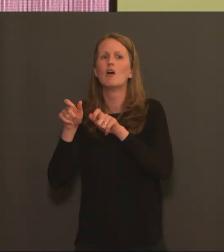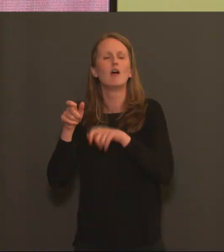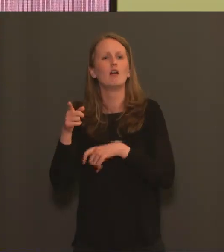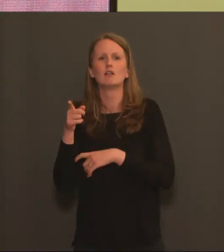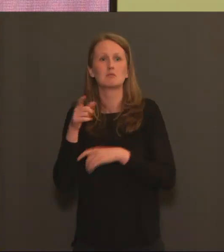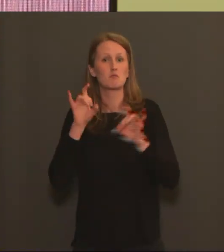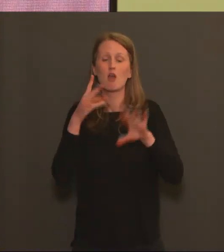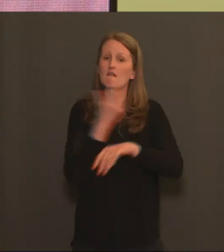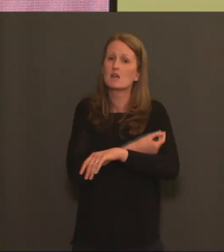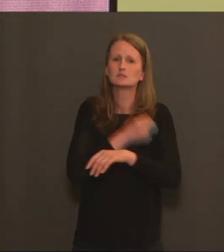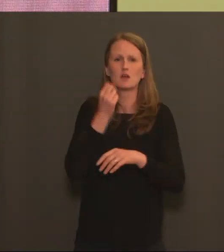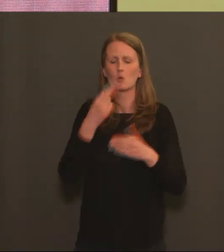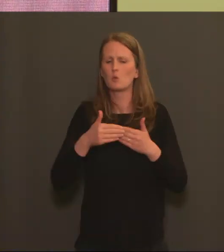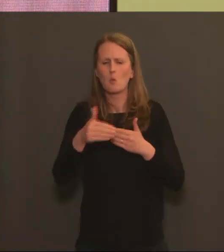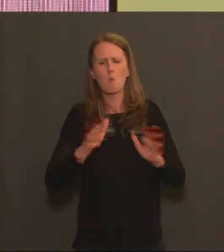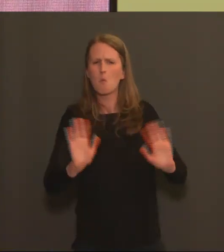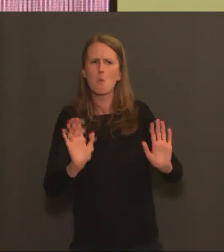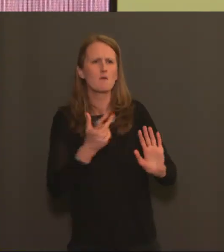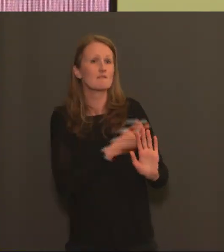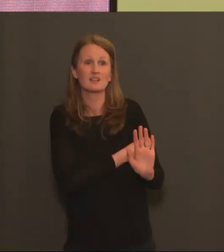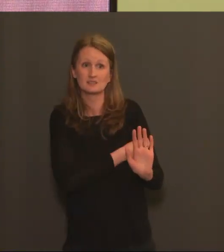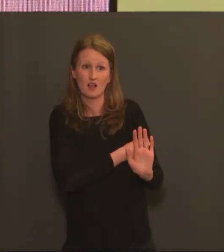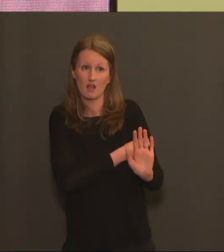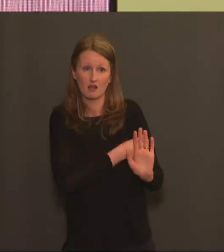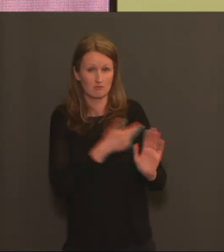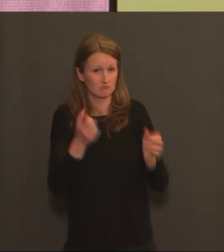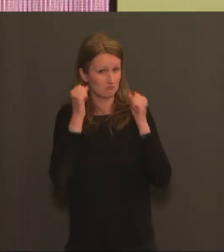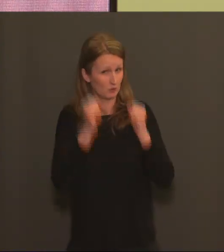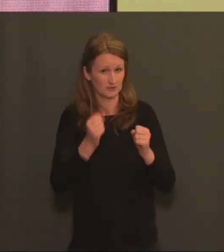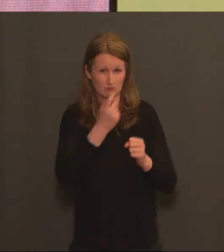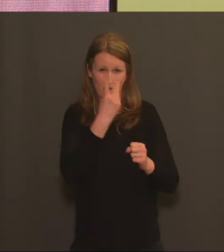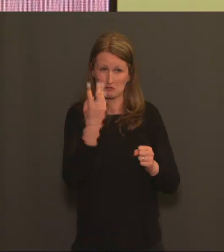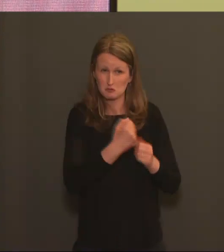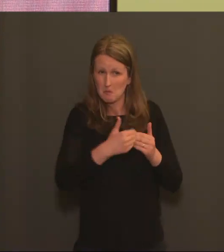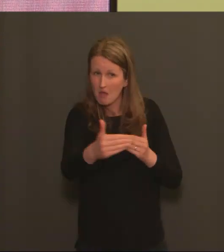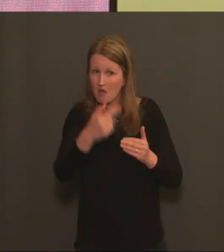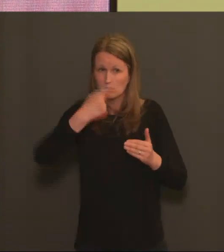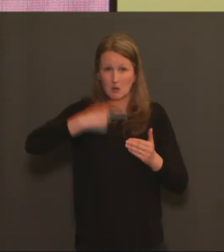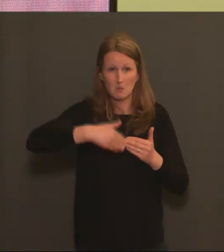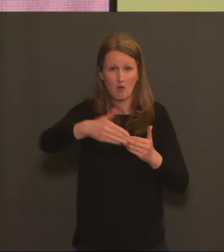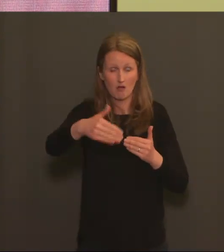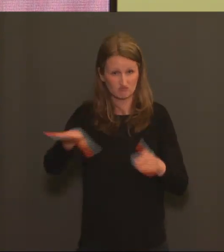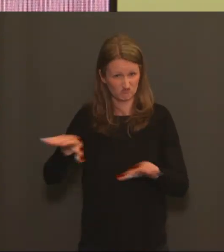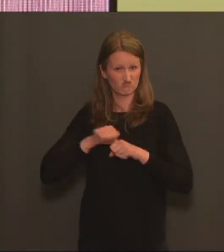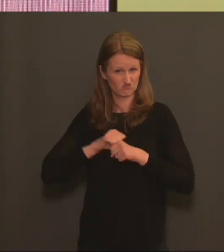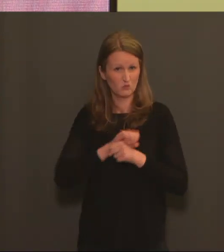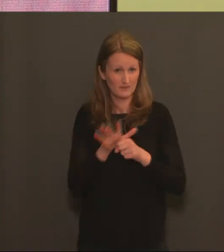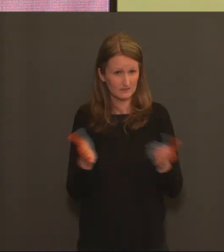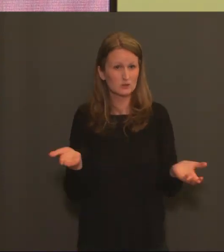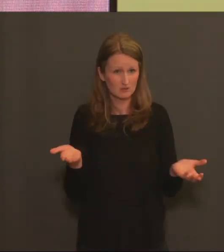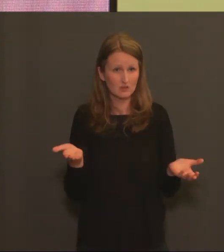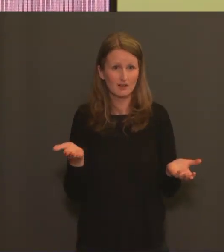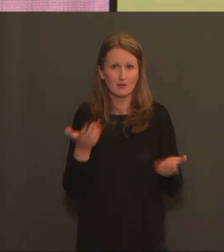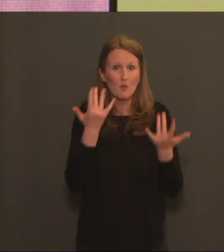les mois qui viennent aussi. Le virus ne va pas tout d'un coup disparaître. Il a des propriétés telles qu'il ne faut pas espérer ce genre de choses-là. Il va continuer